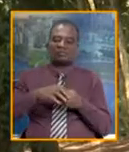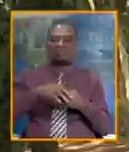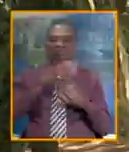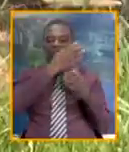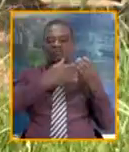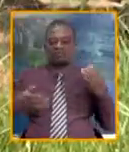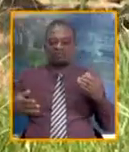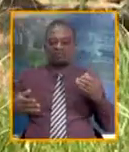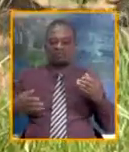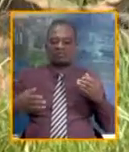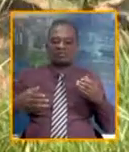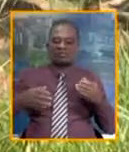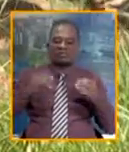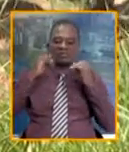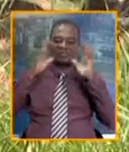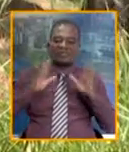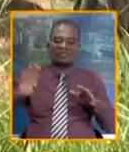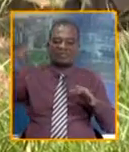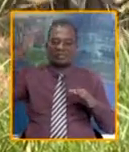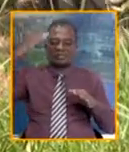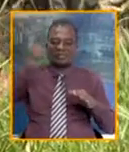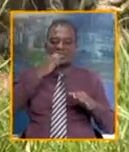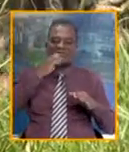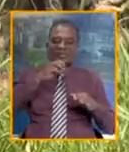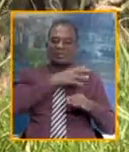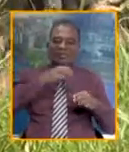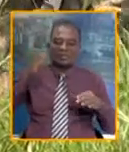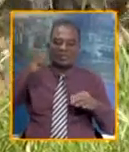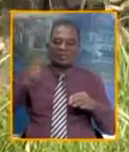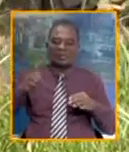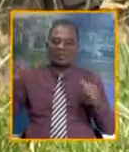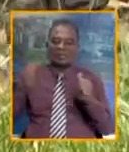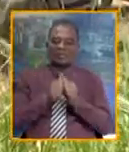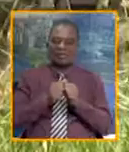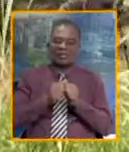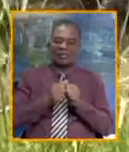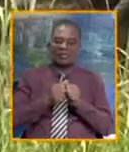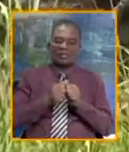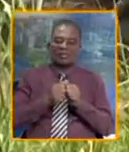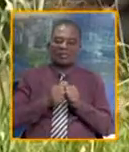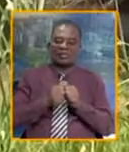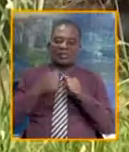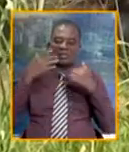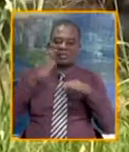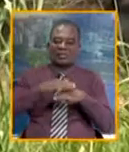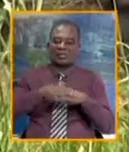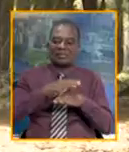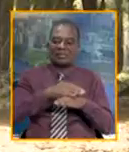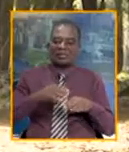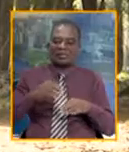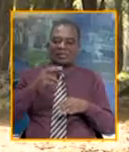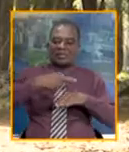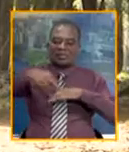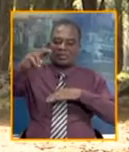du couvert forestier ivoirien, le ministère des Eaux et Forêts se dote d'une stratégie de préservation, de réhabilitation